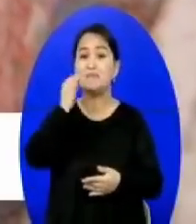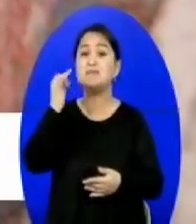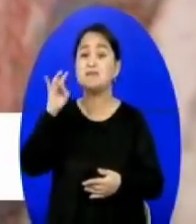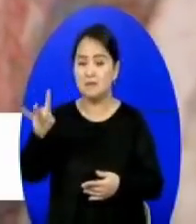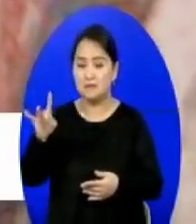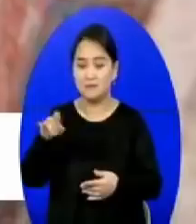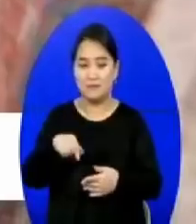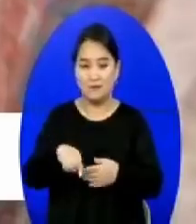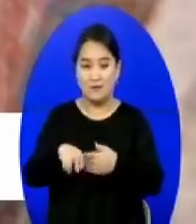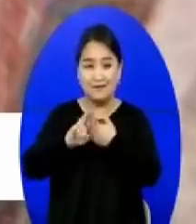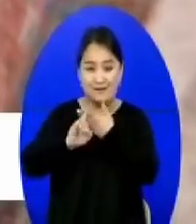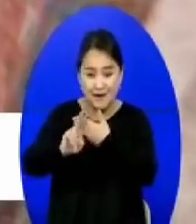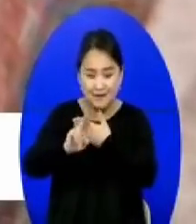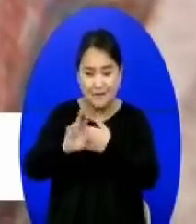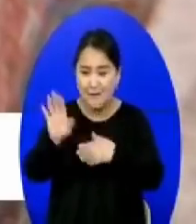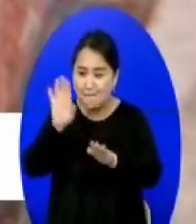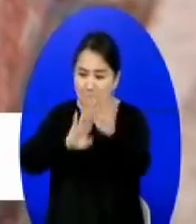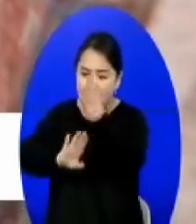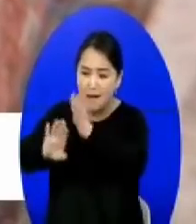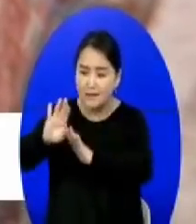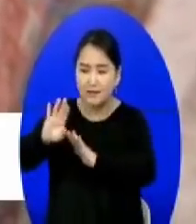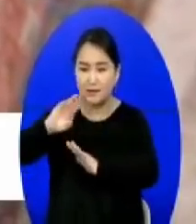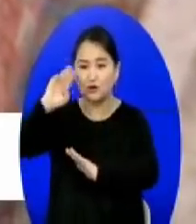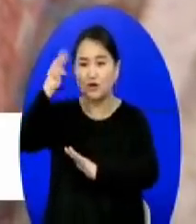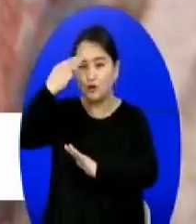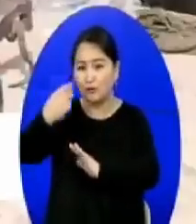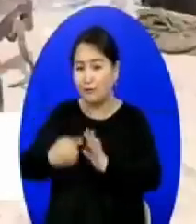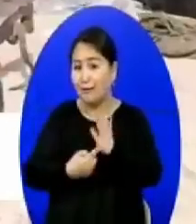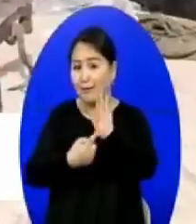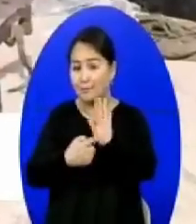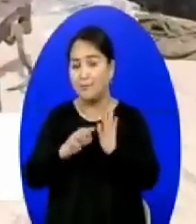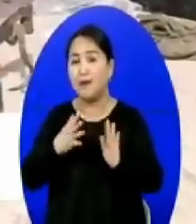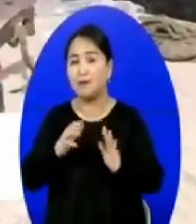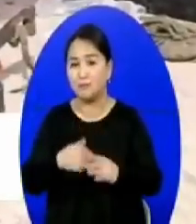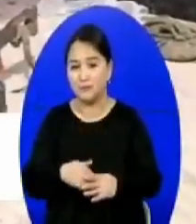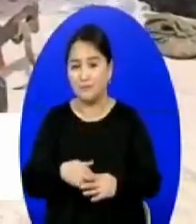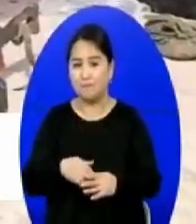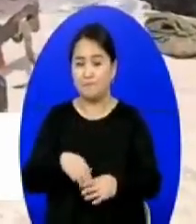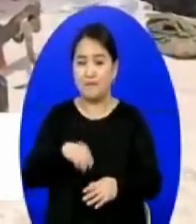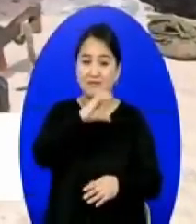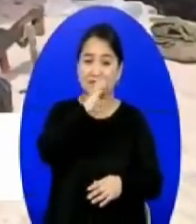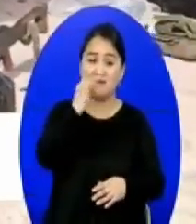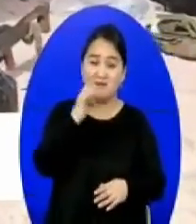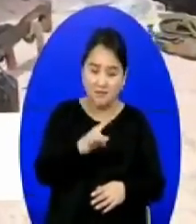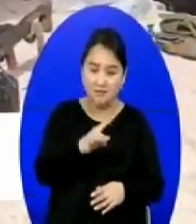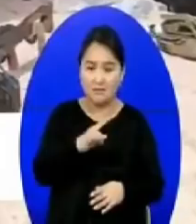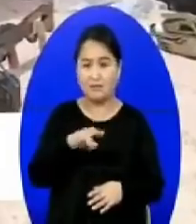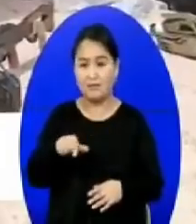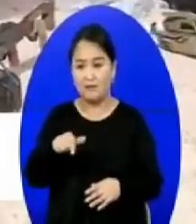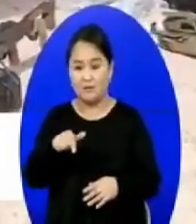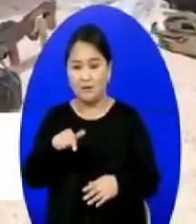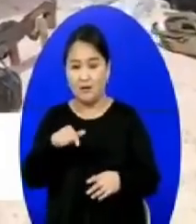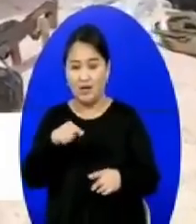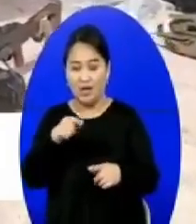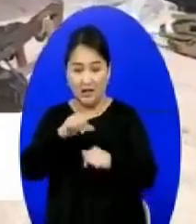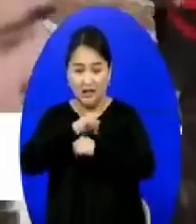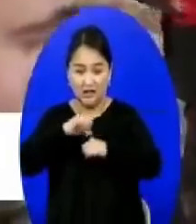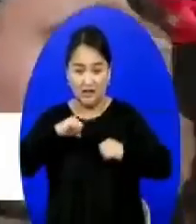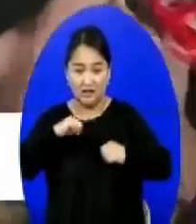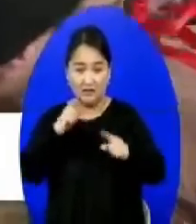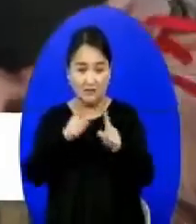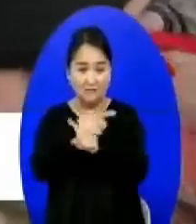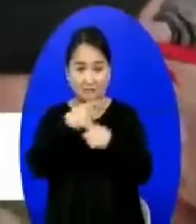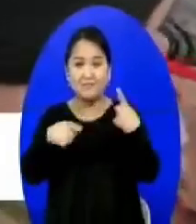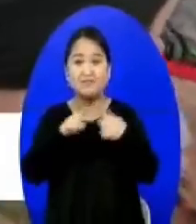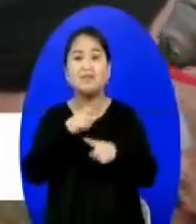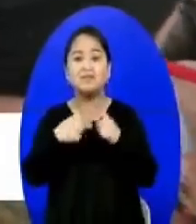хэмжээгээр хамаарах болов уу гэж ажиглагчид таамаглаж харж байна. За Сирийн Идлиб мужийн иргэний данд хин ялалт байгуулахыг тодорхойлох стратегийн чухал байршилтай